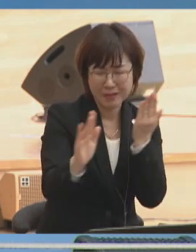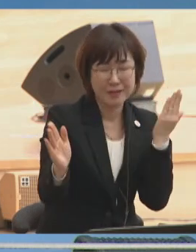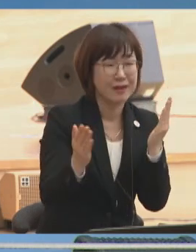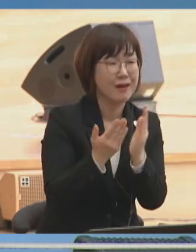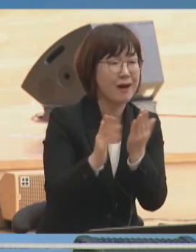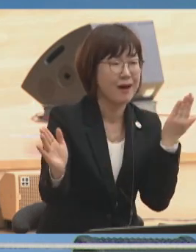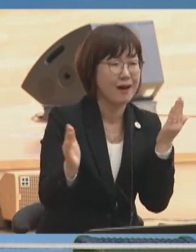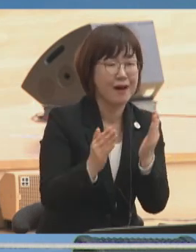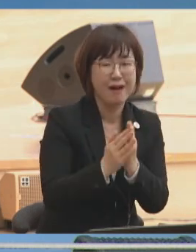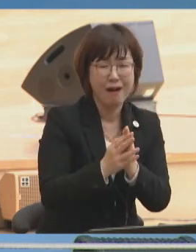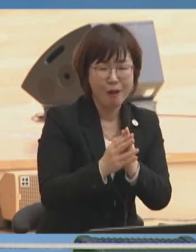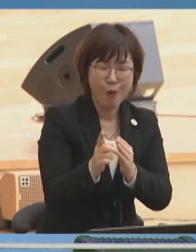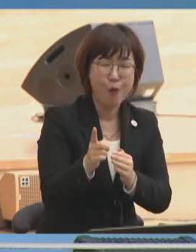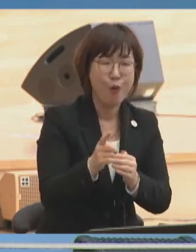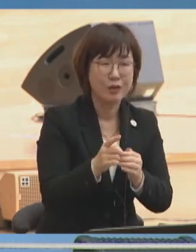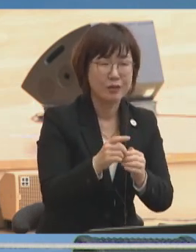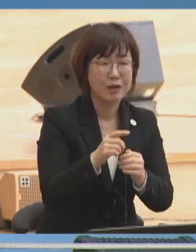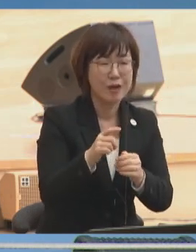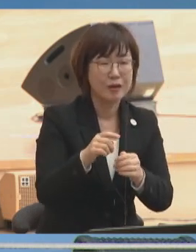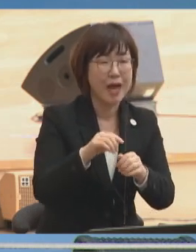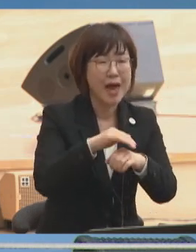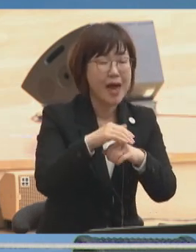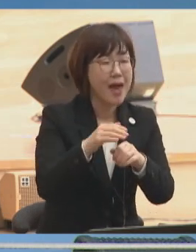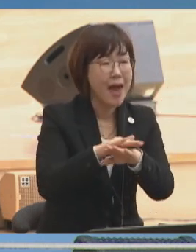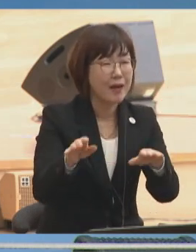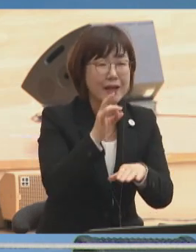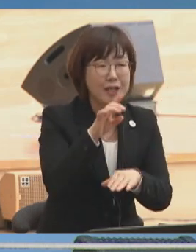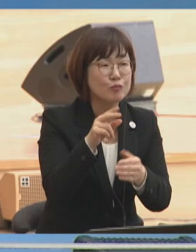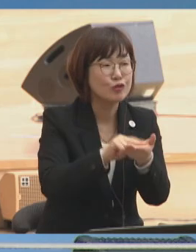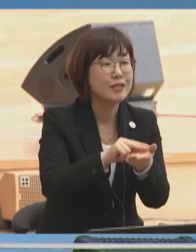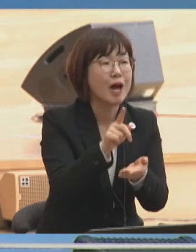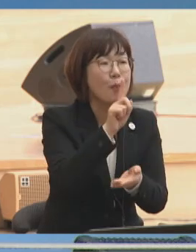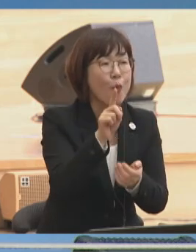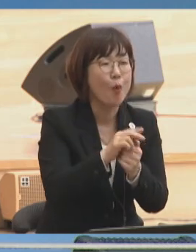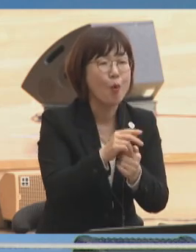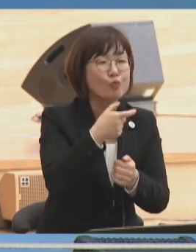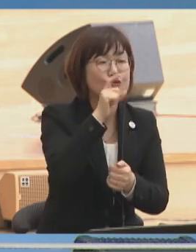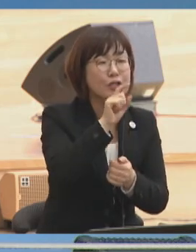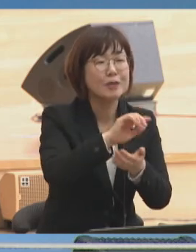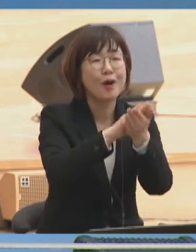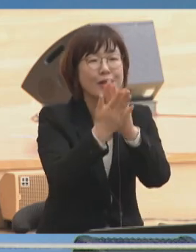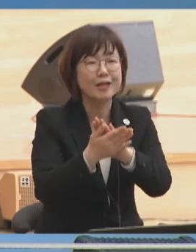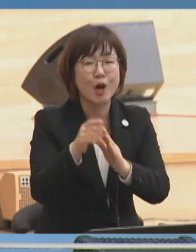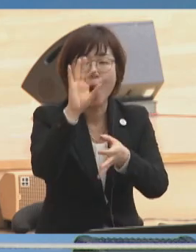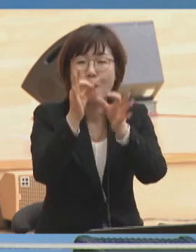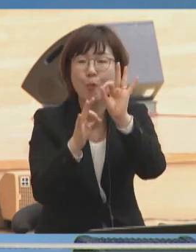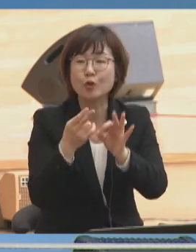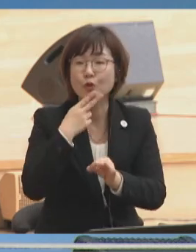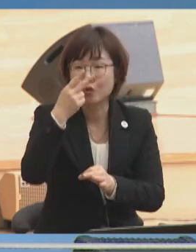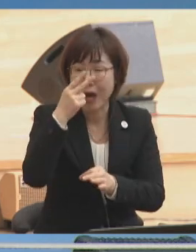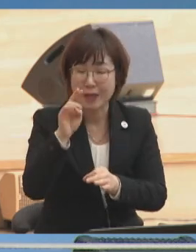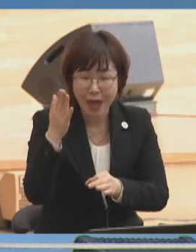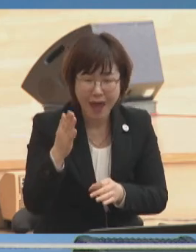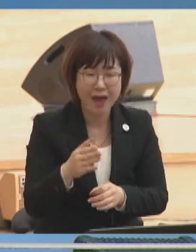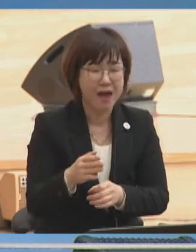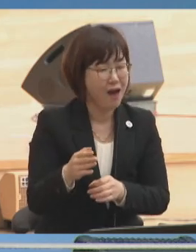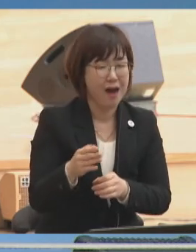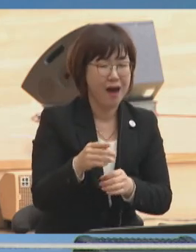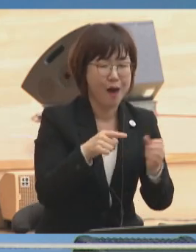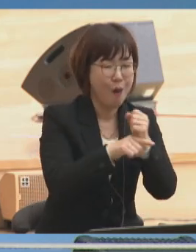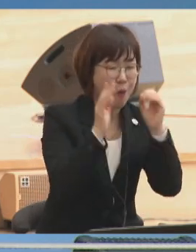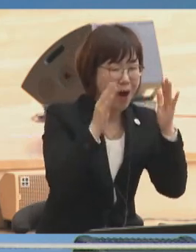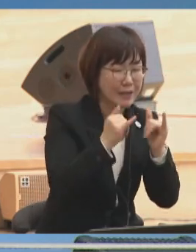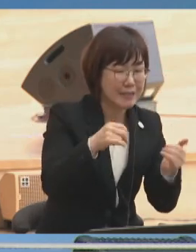않는 문제가 성경에 두 가지가 딱 버티고 첫 번째가 뭐냐? 물이 변화에 포도주 되는 사건. 이거는 이